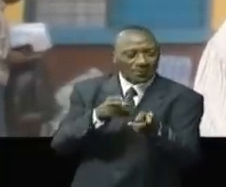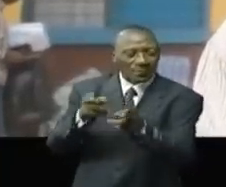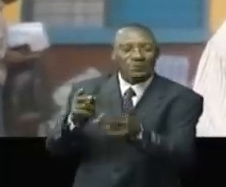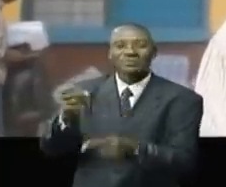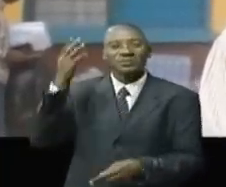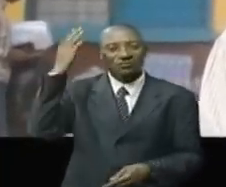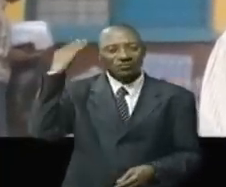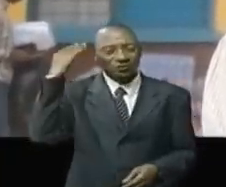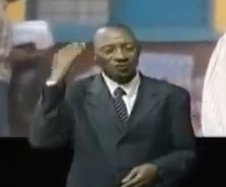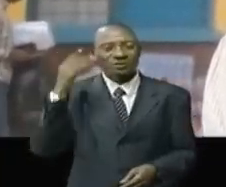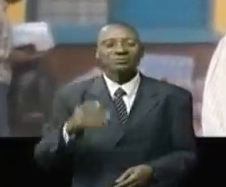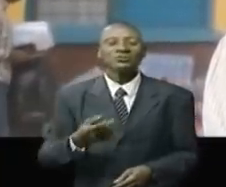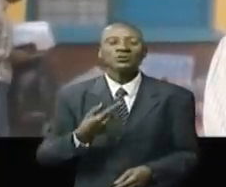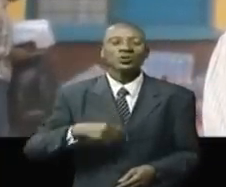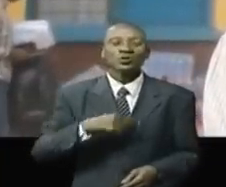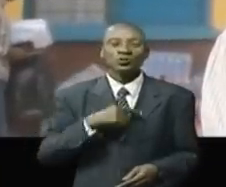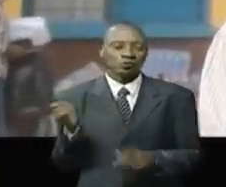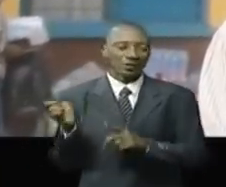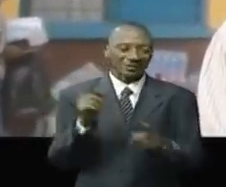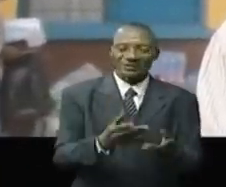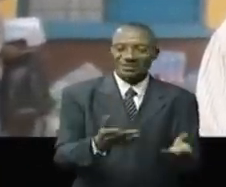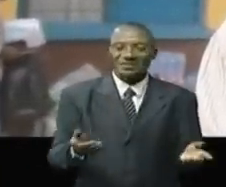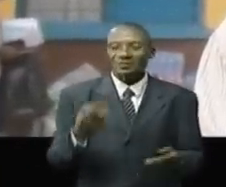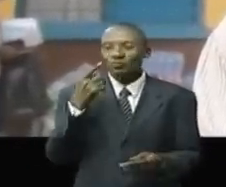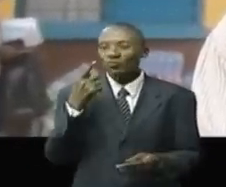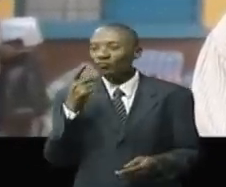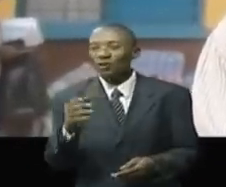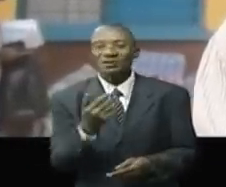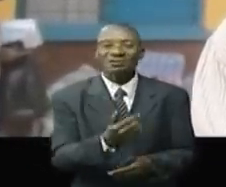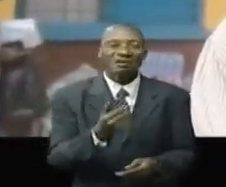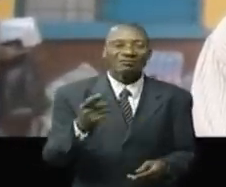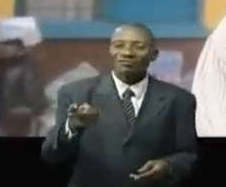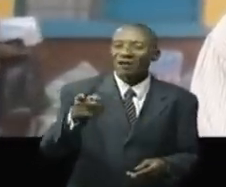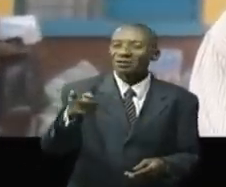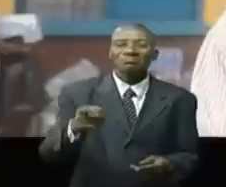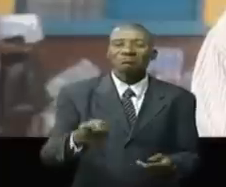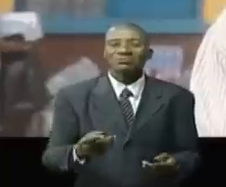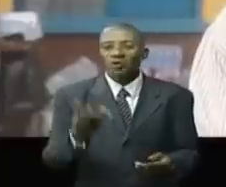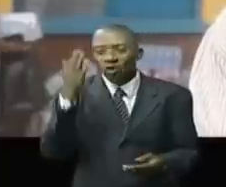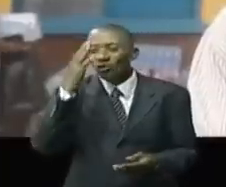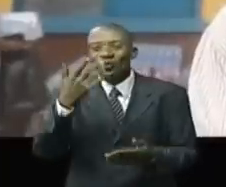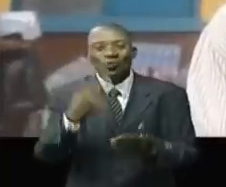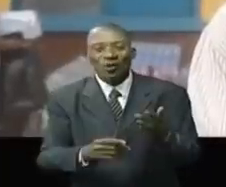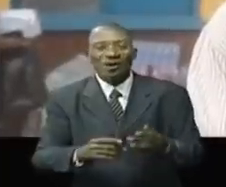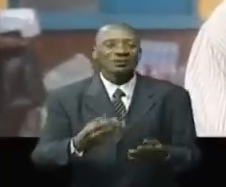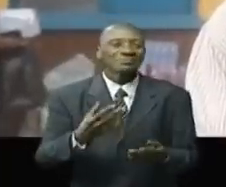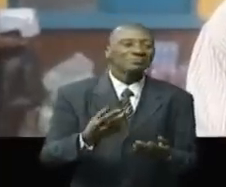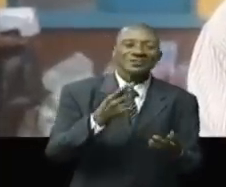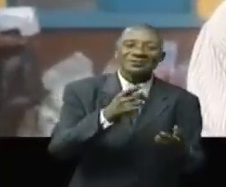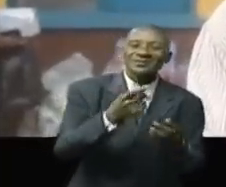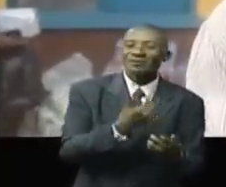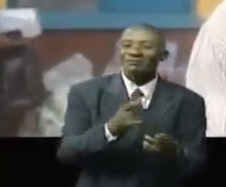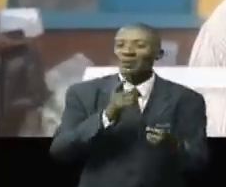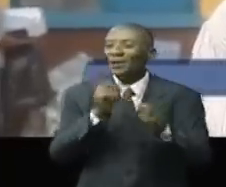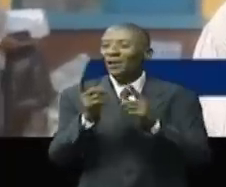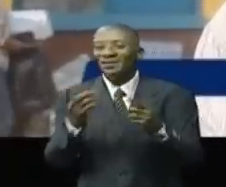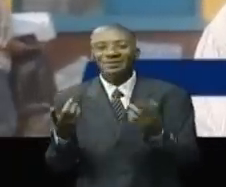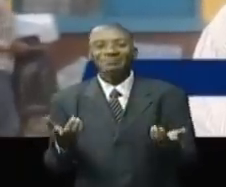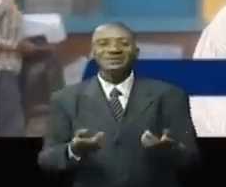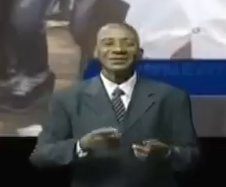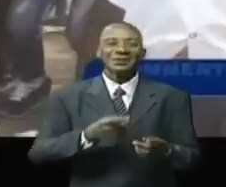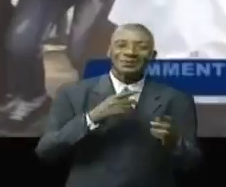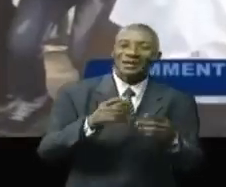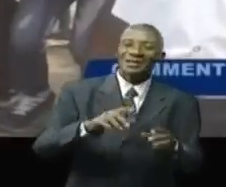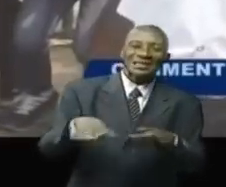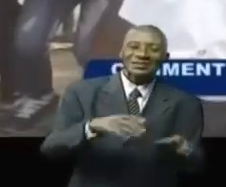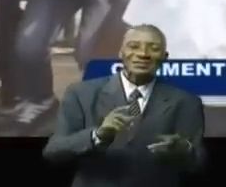la découverte des talents de certains élèves. Les élèves nous ont montré de quoi ils sont capables pour que nous puissions bien célébrer cette journée internationale de l'enfant. Dans